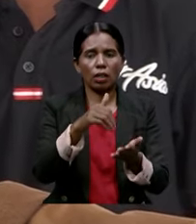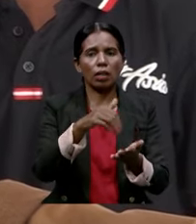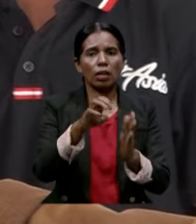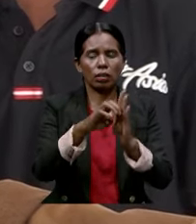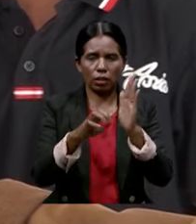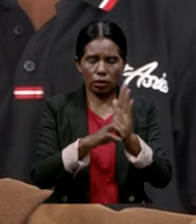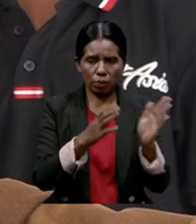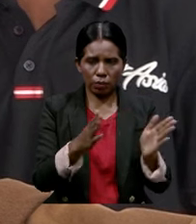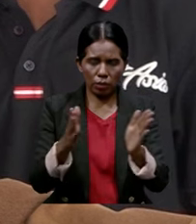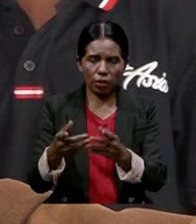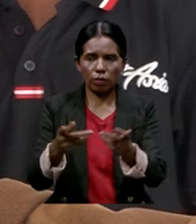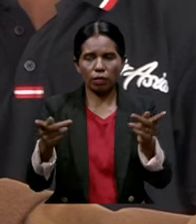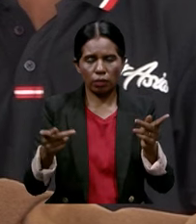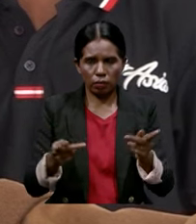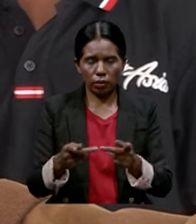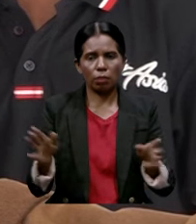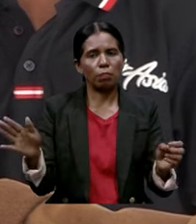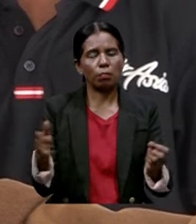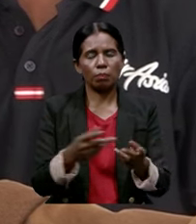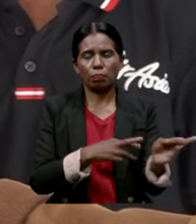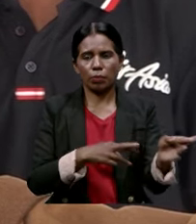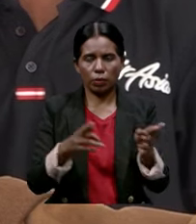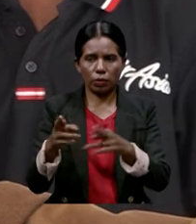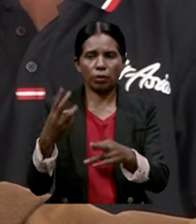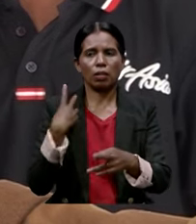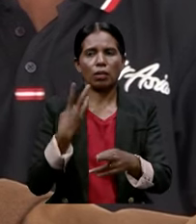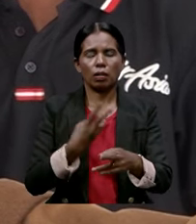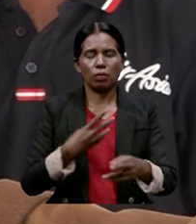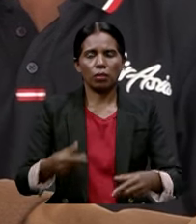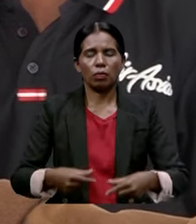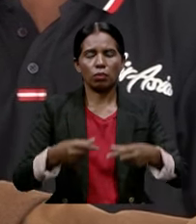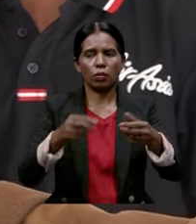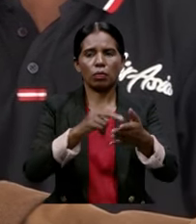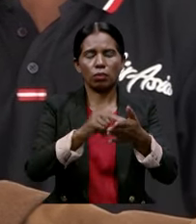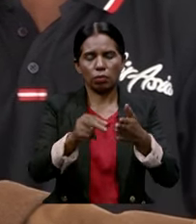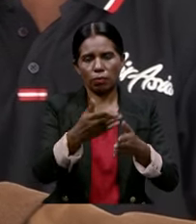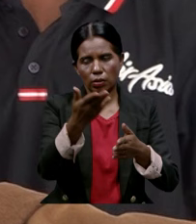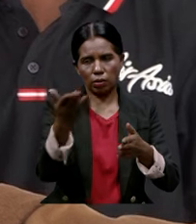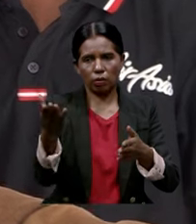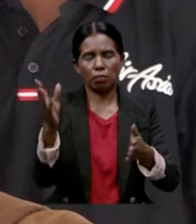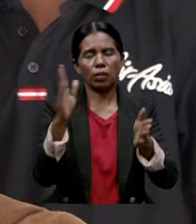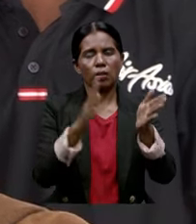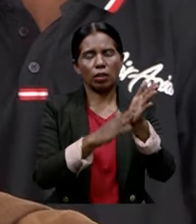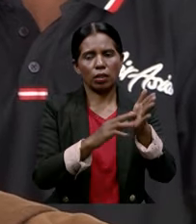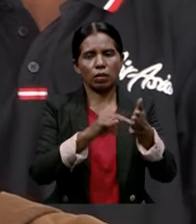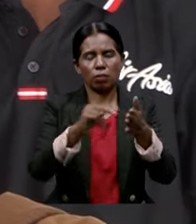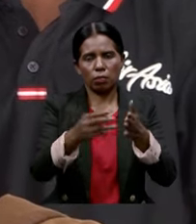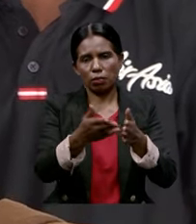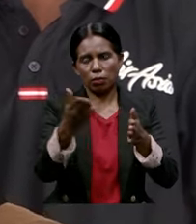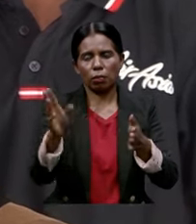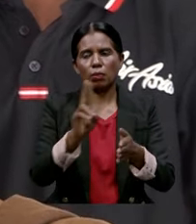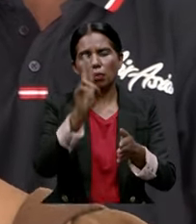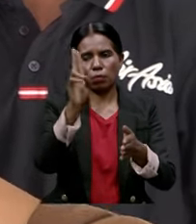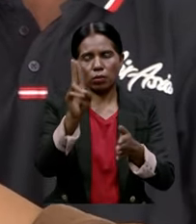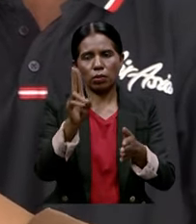imi. Quando condições pronto ona ami se entrega número ba imi ou am taka número ba imi mi der ba ocupa